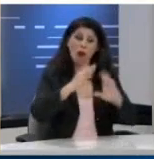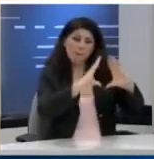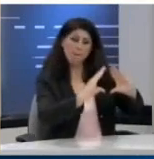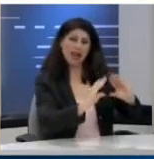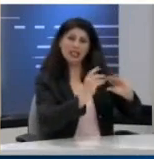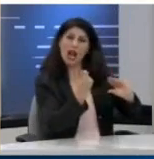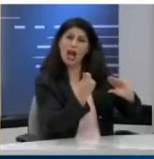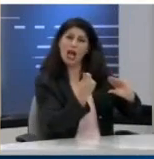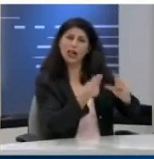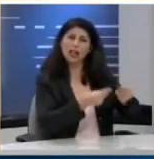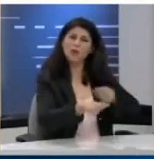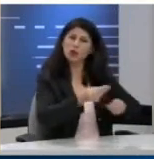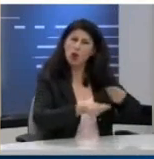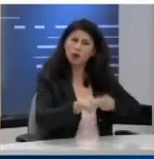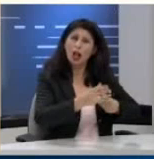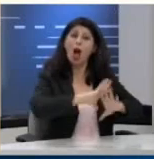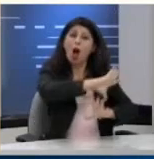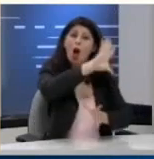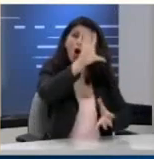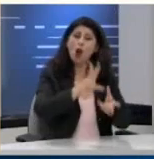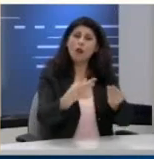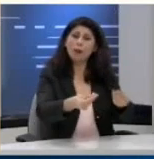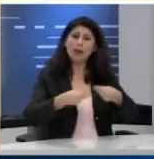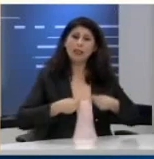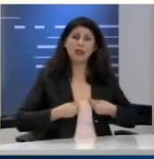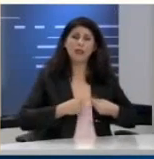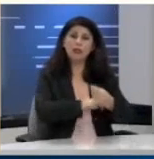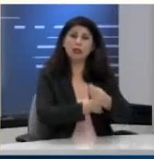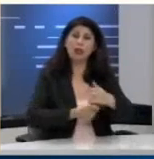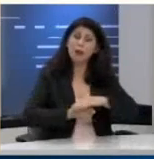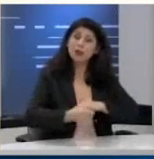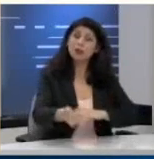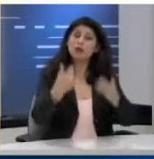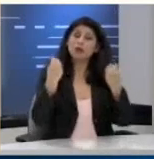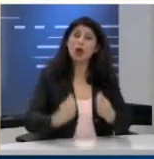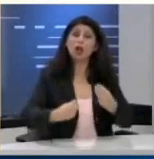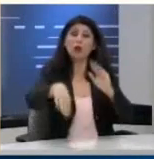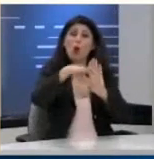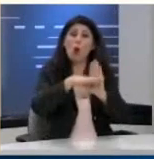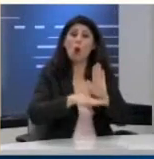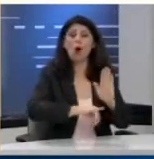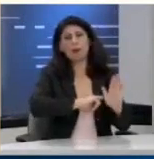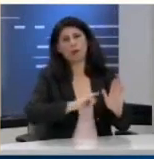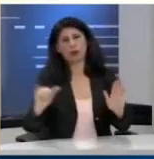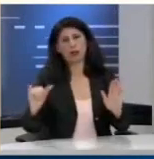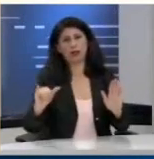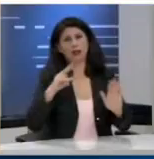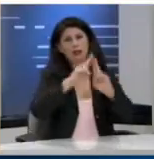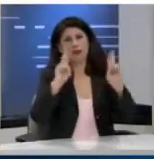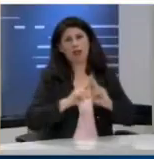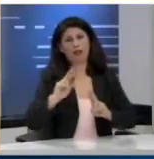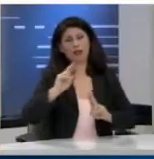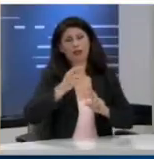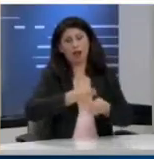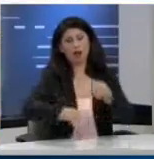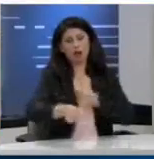μαξιλαριού ρευστότητας, όλα αυτά που μας έχουν δώσει σήμερα τη δυνατότητα να επιστρέψουμε με τους καλύτερους όρους από ποτέ στις διεθνείς